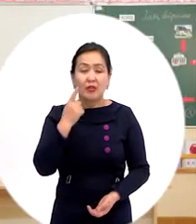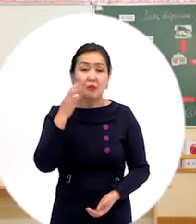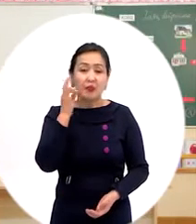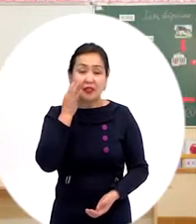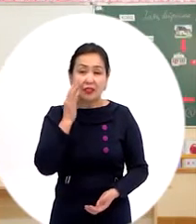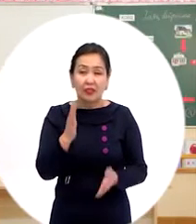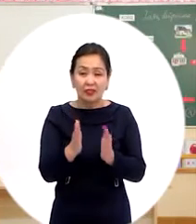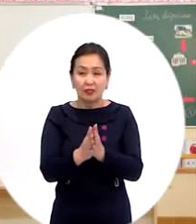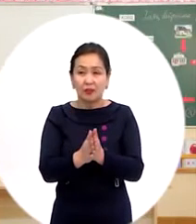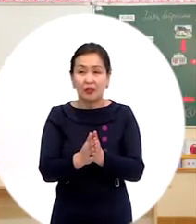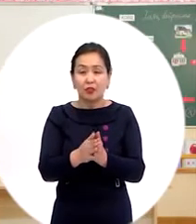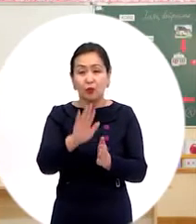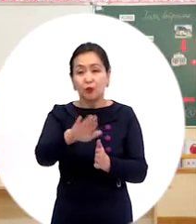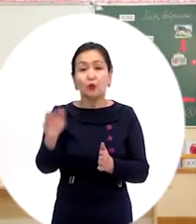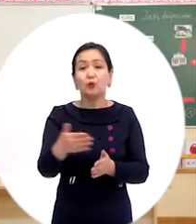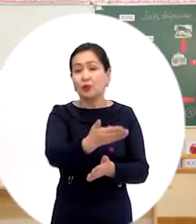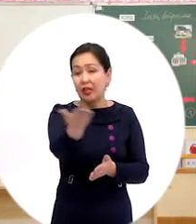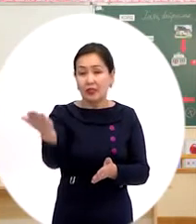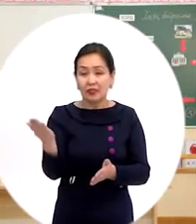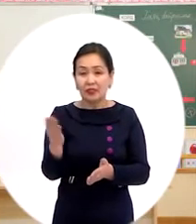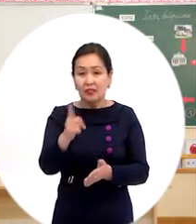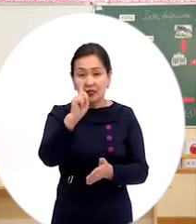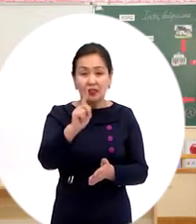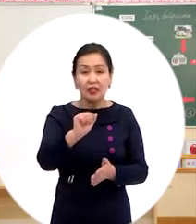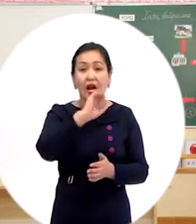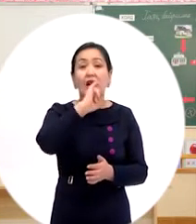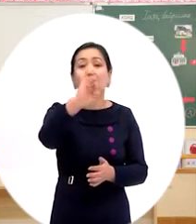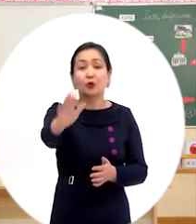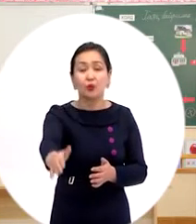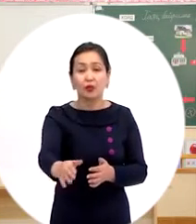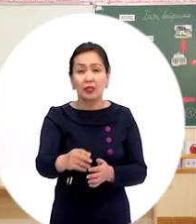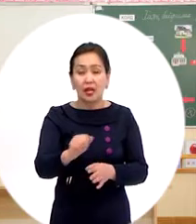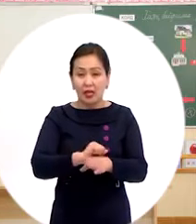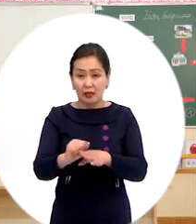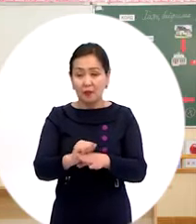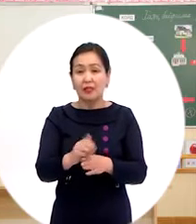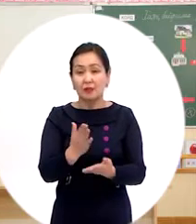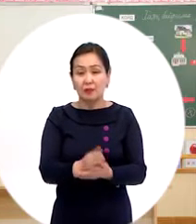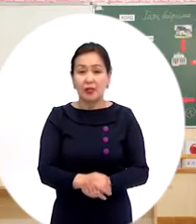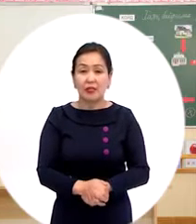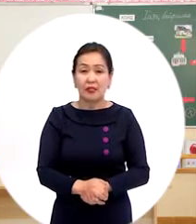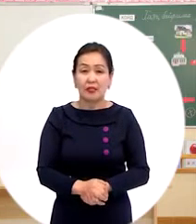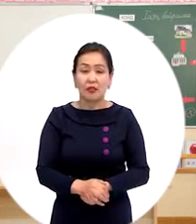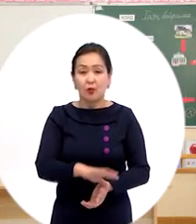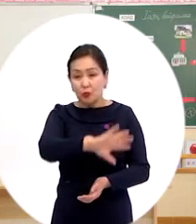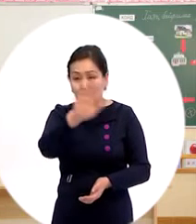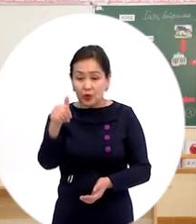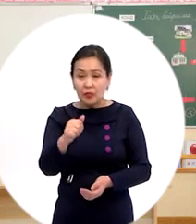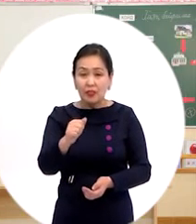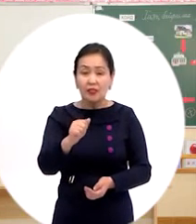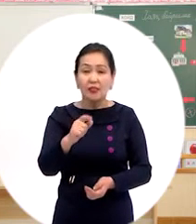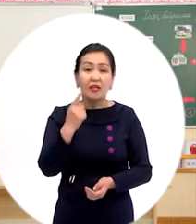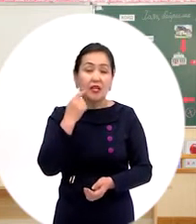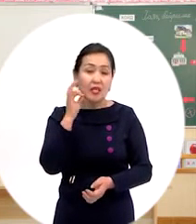Эльса найз маань хүүхдүүд танараас нэгэн асуулт асуухаар бэлдсэн байна. Бүгдээрээ Эльсагийнхаа